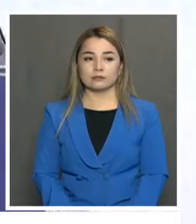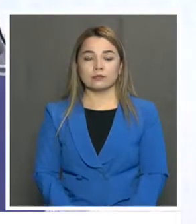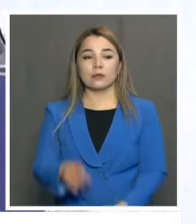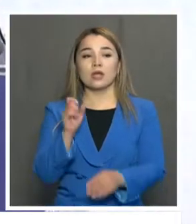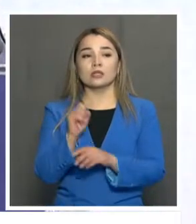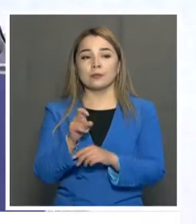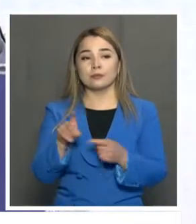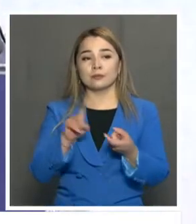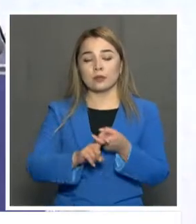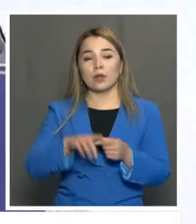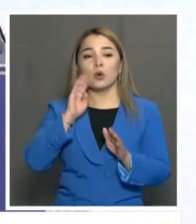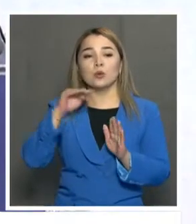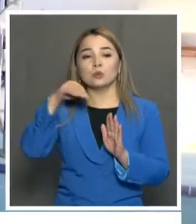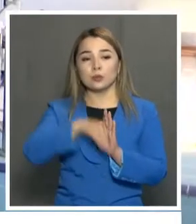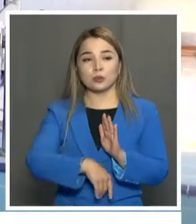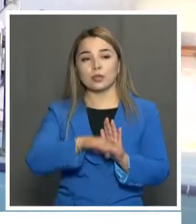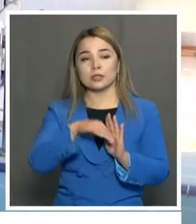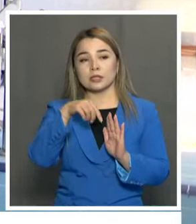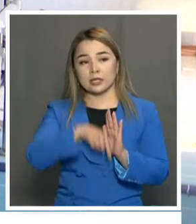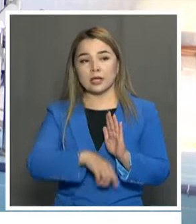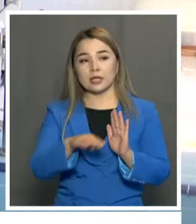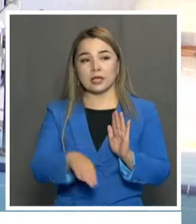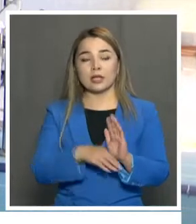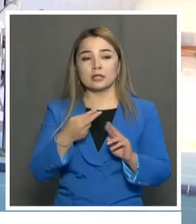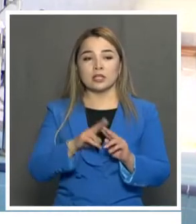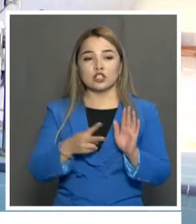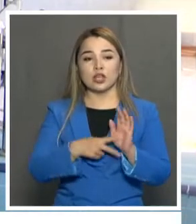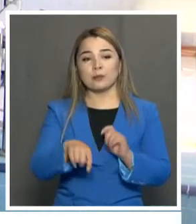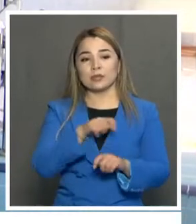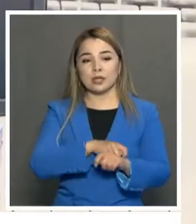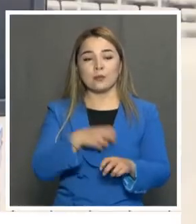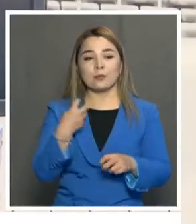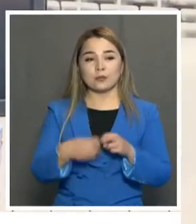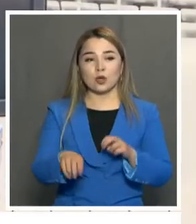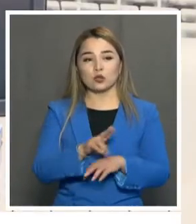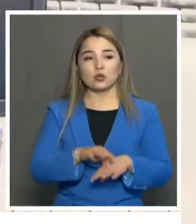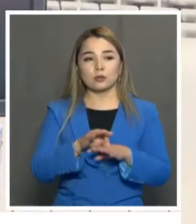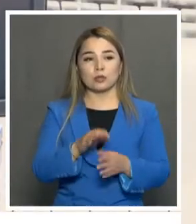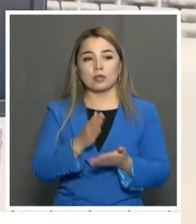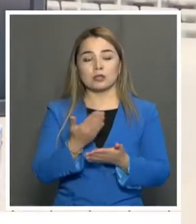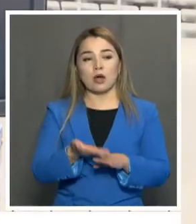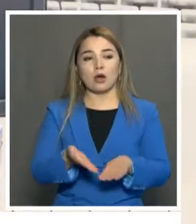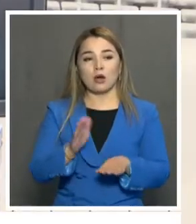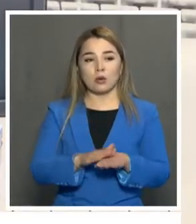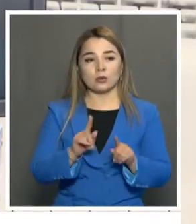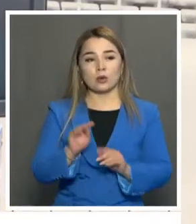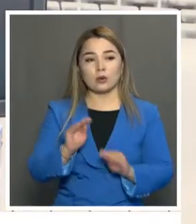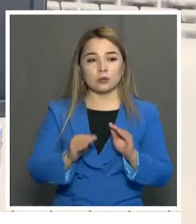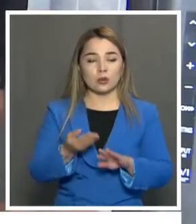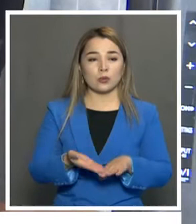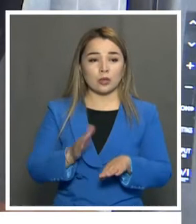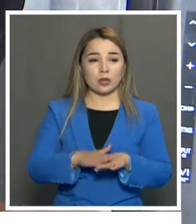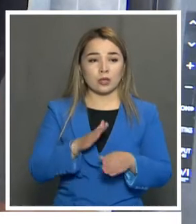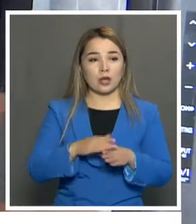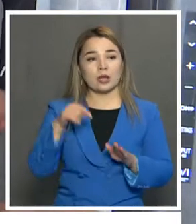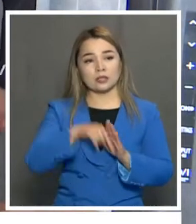Тапсырма бойынша сүңгуір құтқарушы тереңдігі 7 метрлік бассейндегі құбырдың ақау шыққан жерін жөндеу керек. Су астында ауыр құралмен жұмыс істеудің қиындығы өз алдына